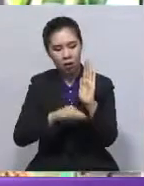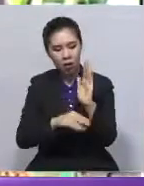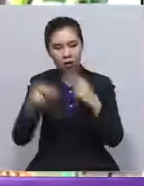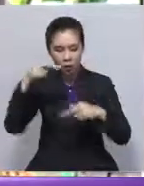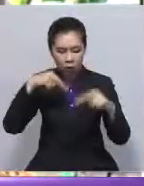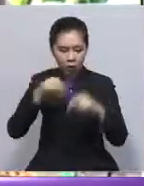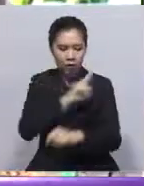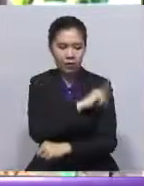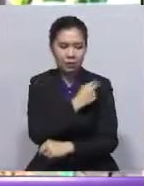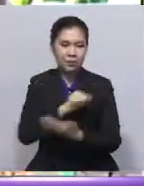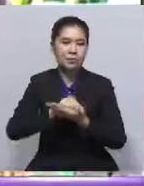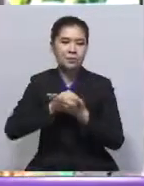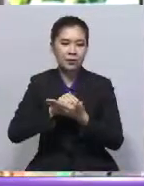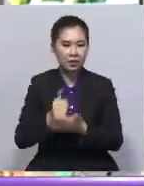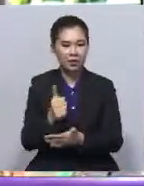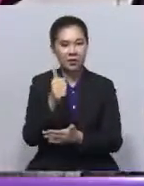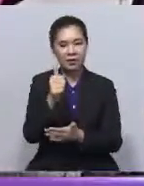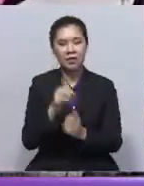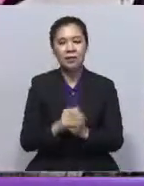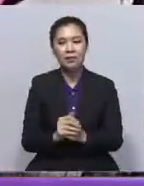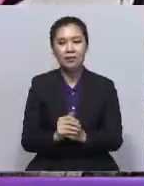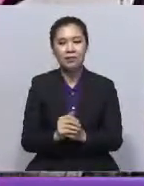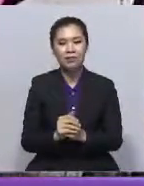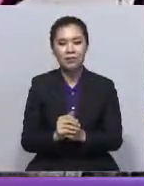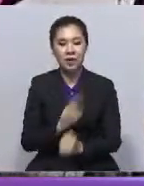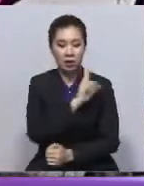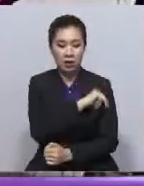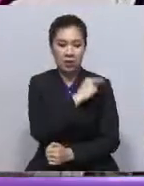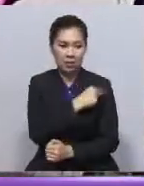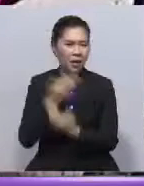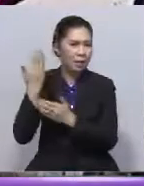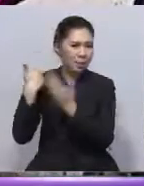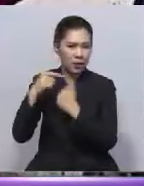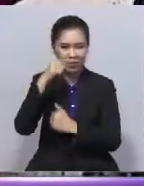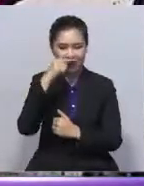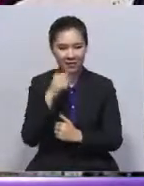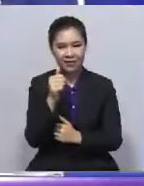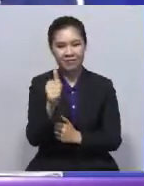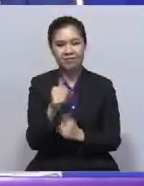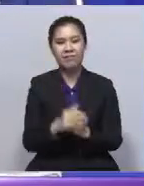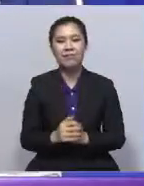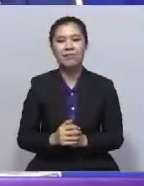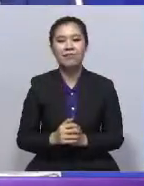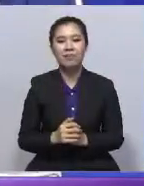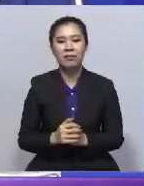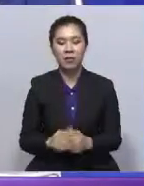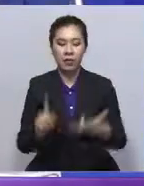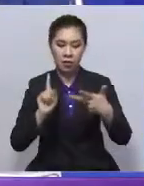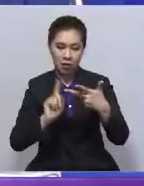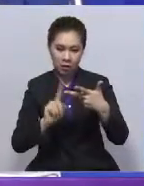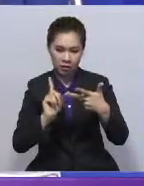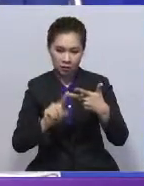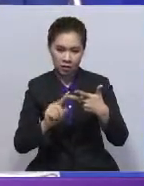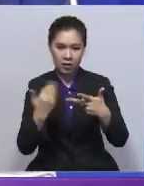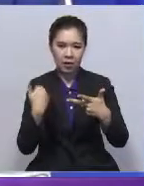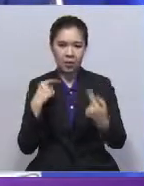ทุกขั้นตอนนอกจากนี้ครับจะมีการปฏิรูปเพื่อส่งเสริมการแพทย์แผนไทยอีกด้วยครับสำหรับการปฏิรูปในเรื่องที่3นะครับคือการปฏิ